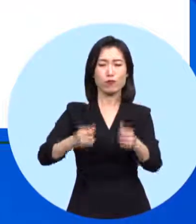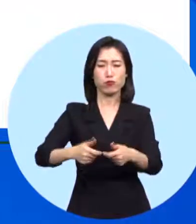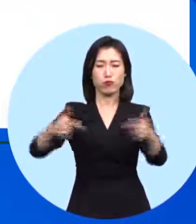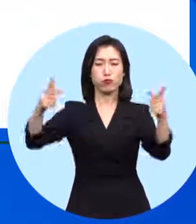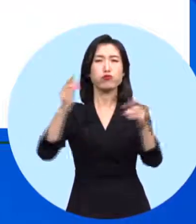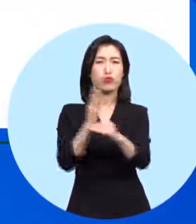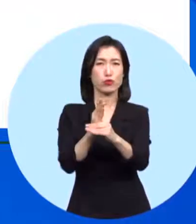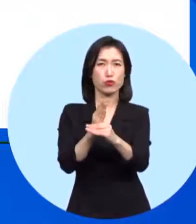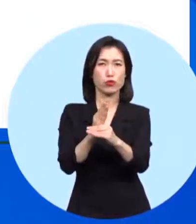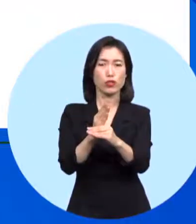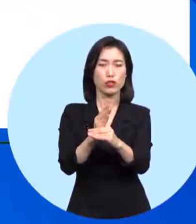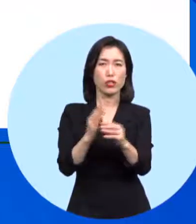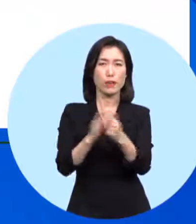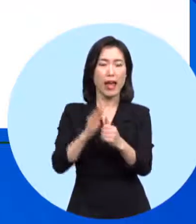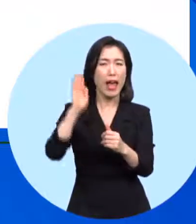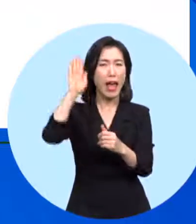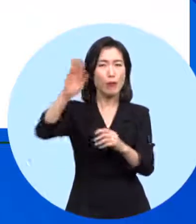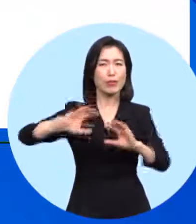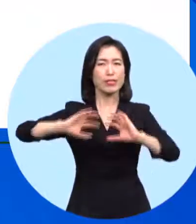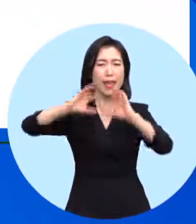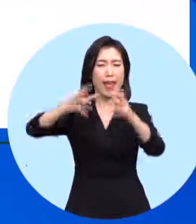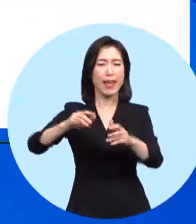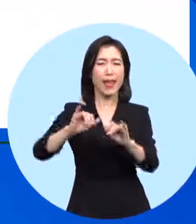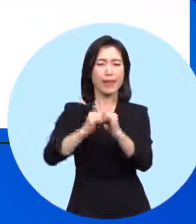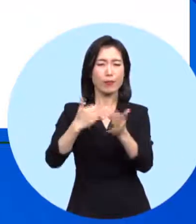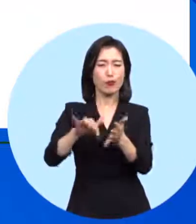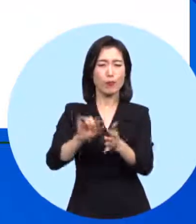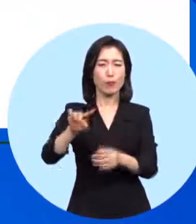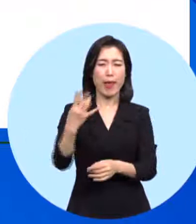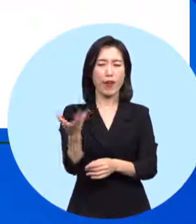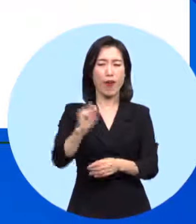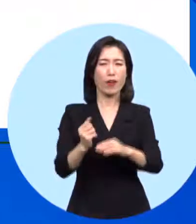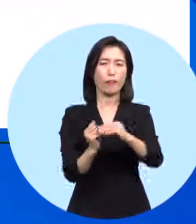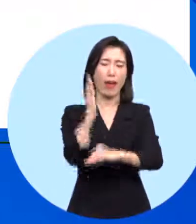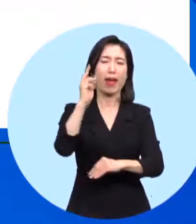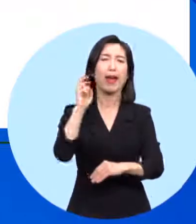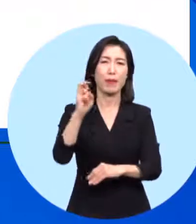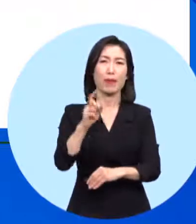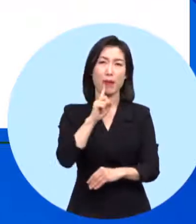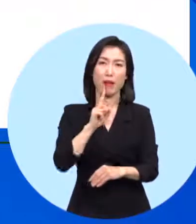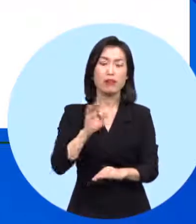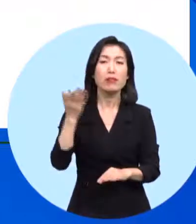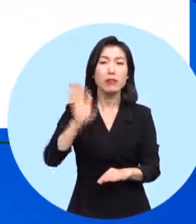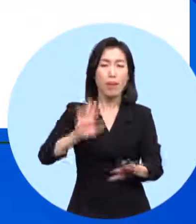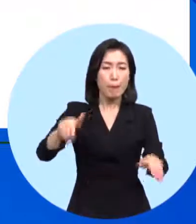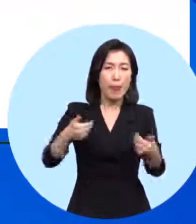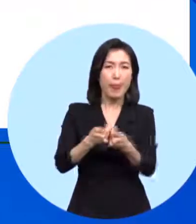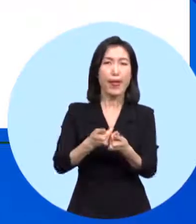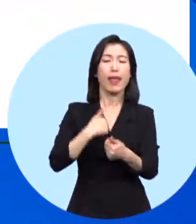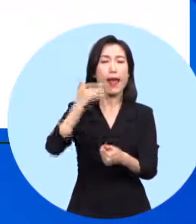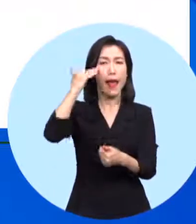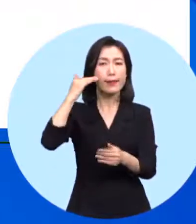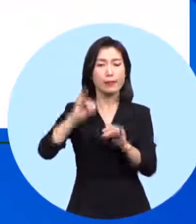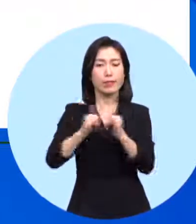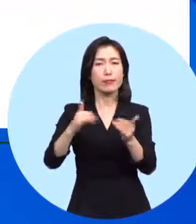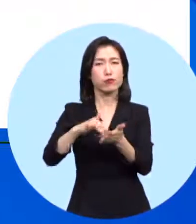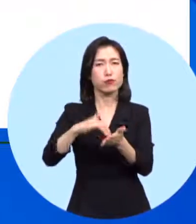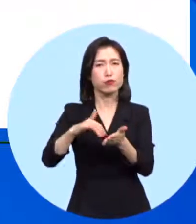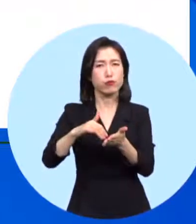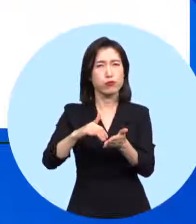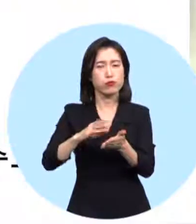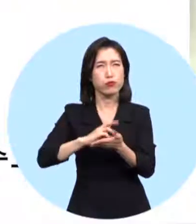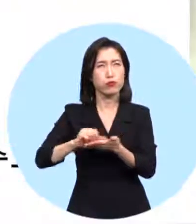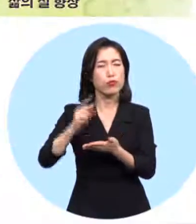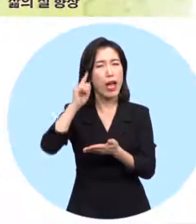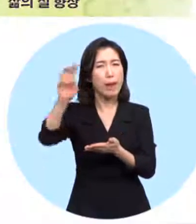같습니다. 그래서 조만간에 세계 인구가 100억을 돌파한다는 건데요. 그런데 반대로 우리나라의 인구를 예측하는 많은